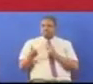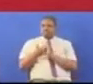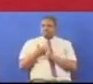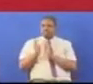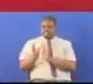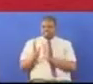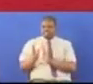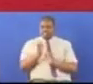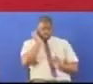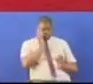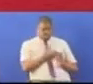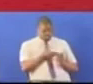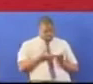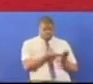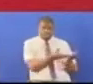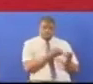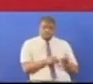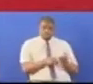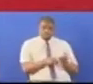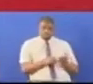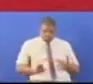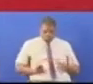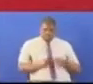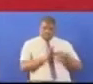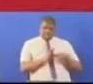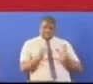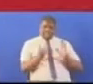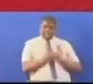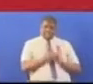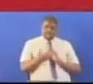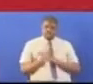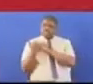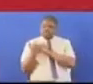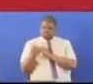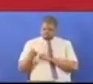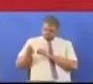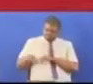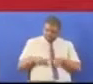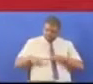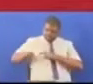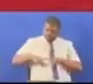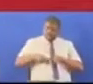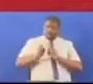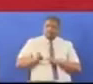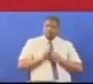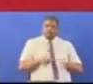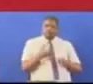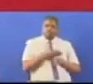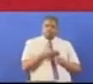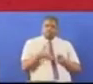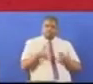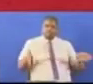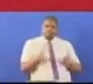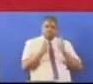la mswada la kuoanisha sheria na wajibu katika mikataba mbalimbali. Na kuhusu masuala ya fursa, mheshimiwa waziri